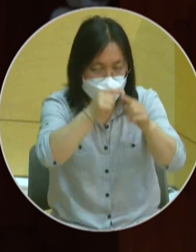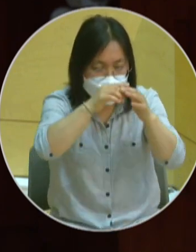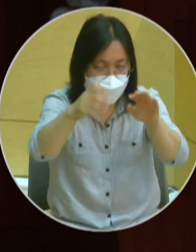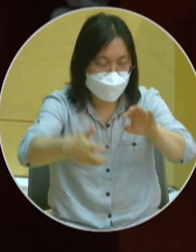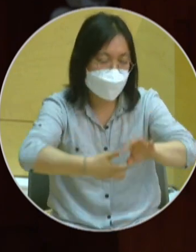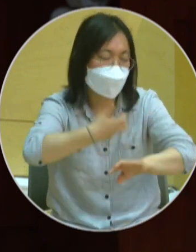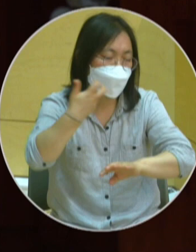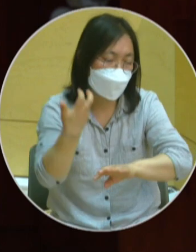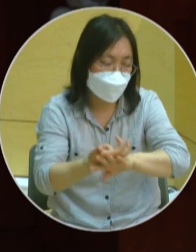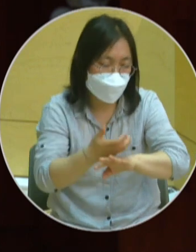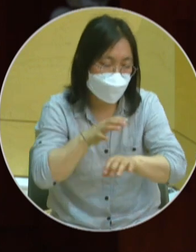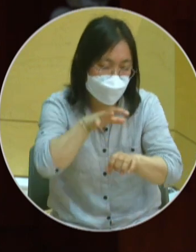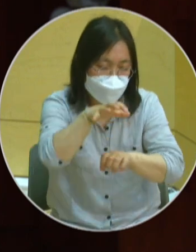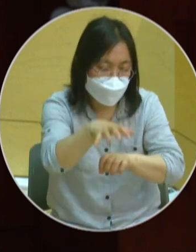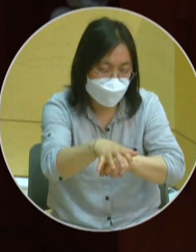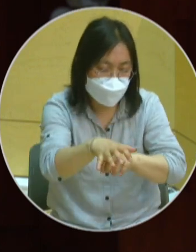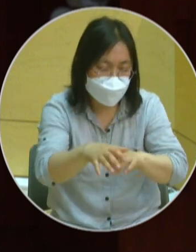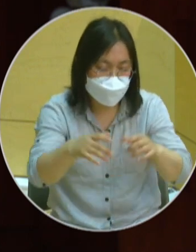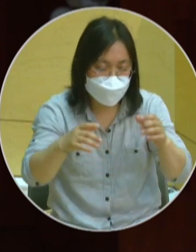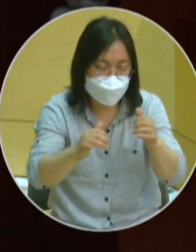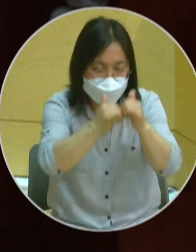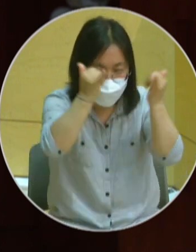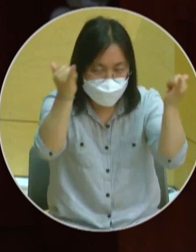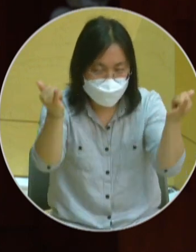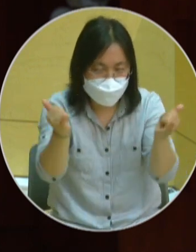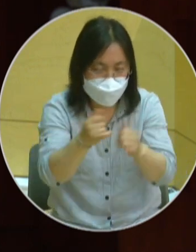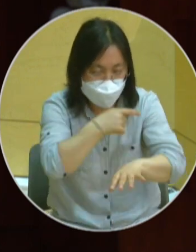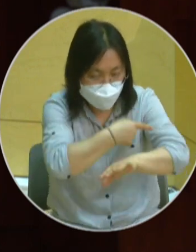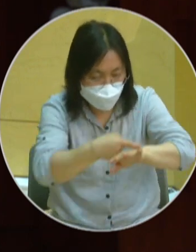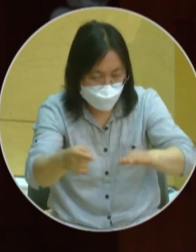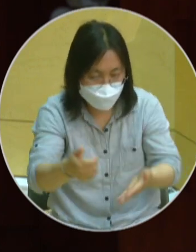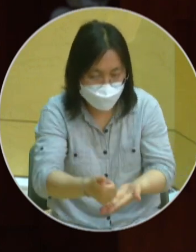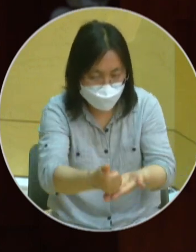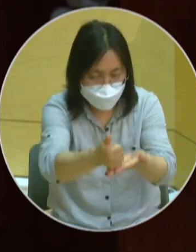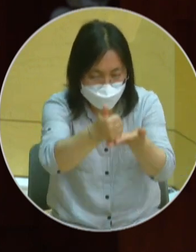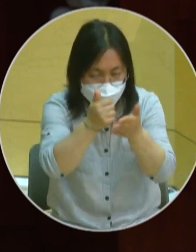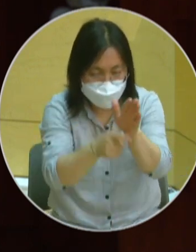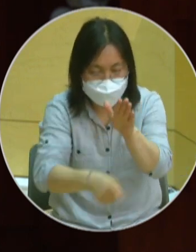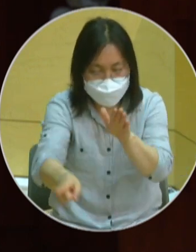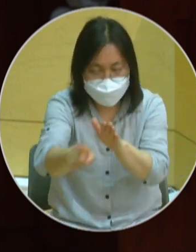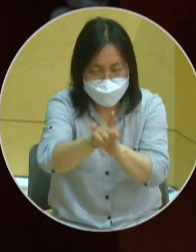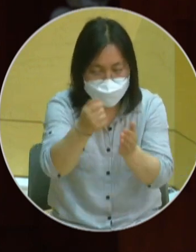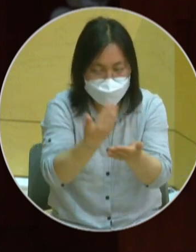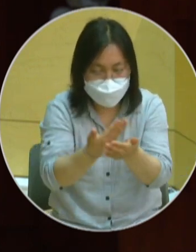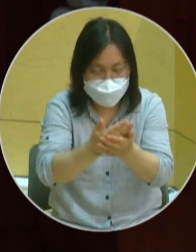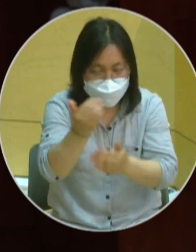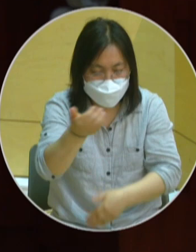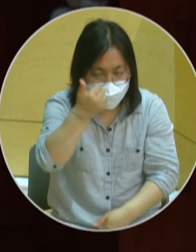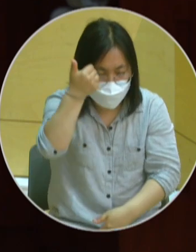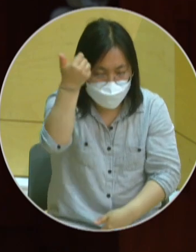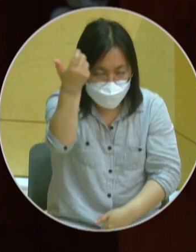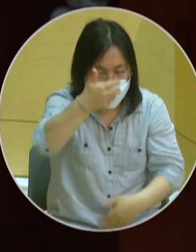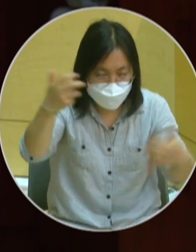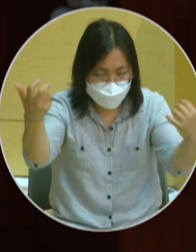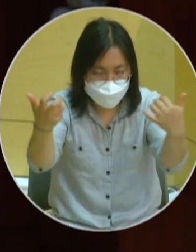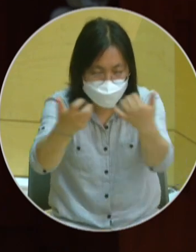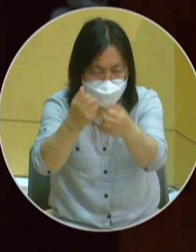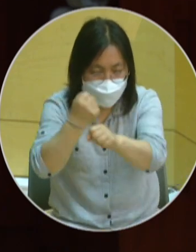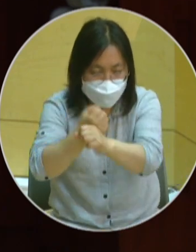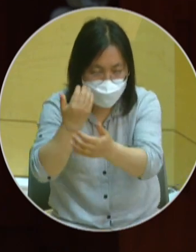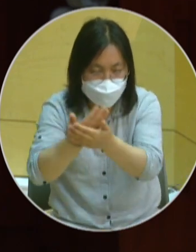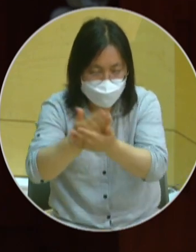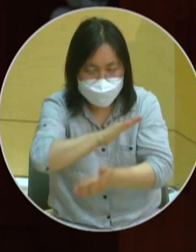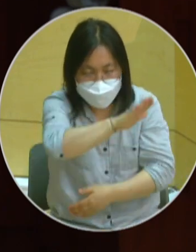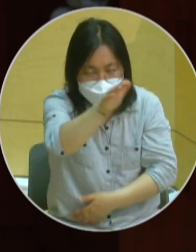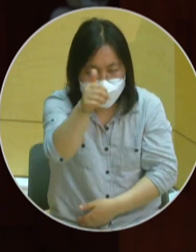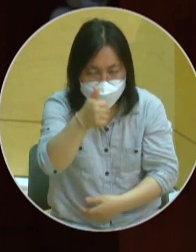개혁하고 지역사회와 민족을 섬기는 데 앞장서게 하시고 성령으로 충만하게 하셔 우리